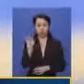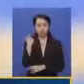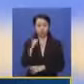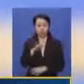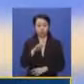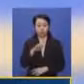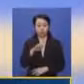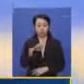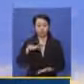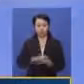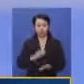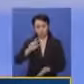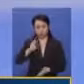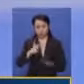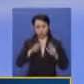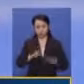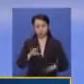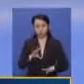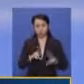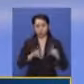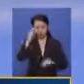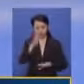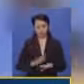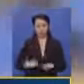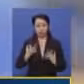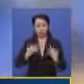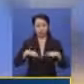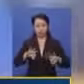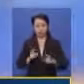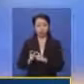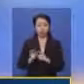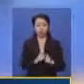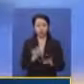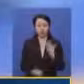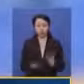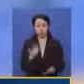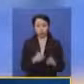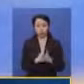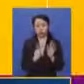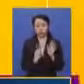Султан Бейсов занял третье место на чемпионате Казахстана по вольной борьбе весовой категории до